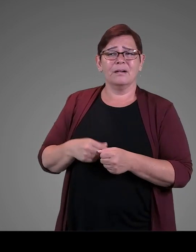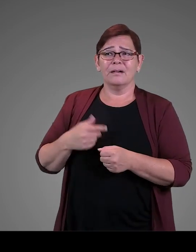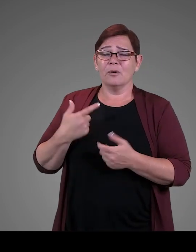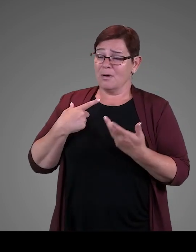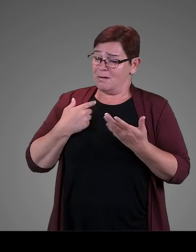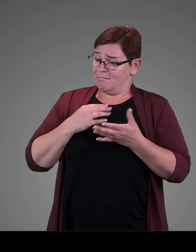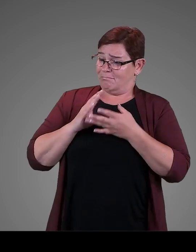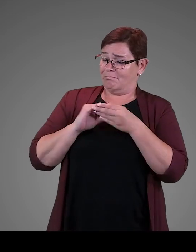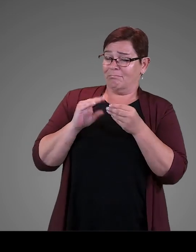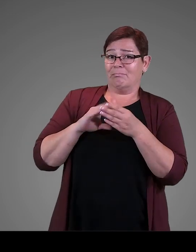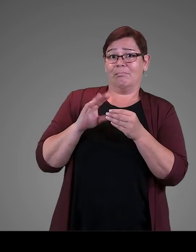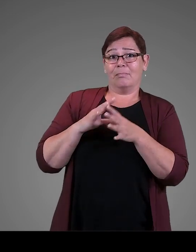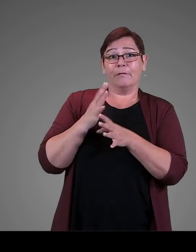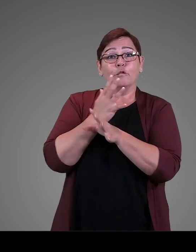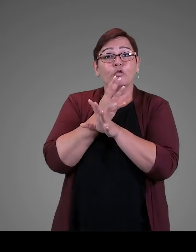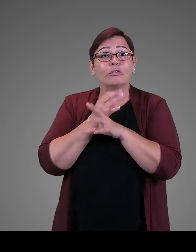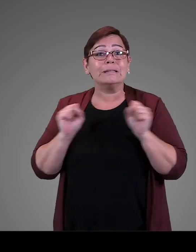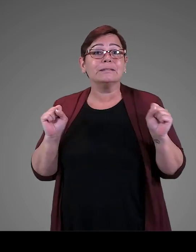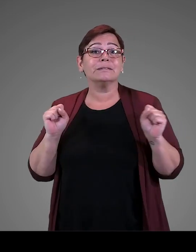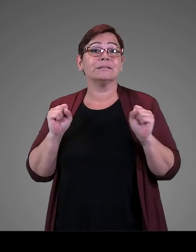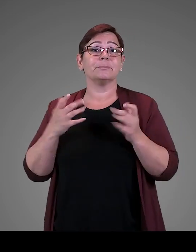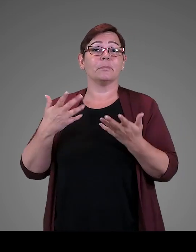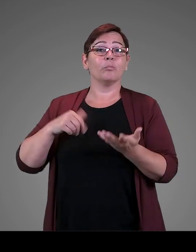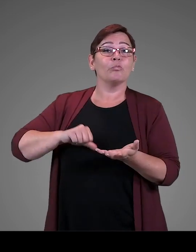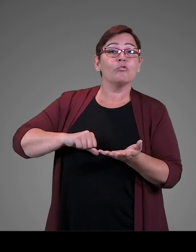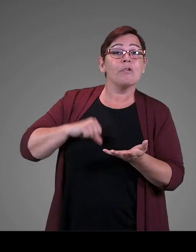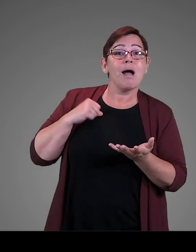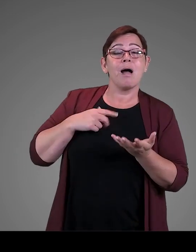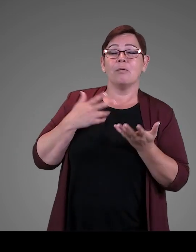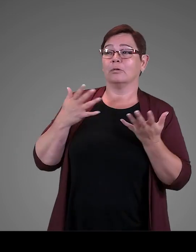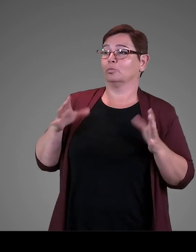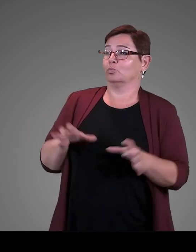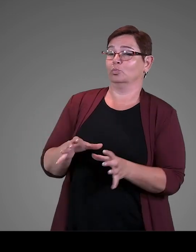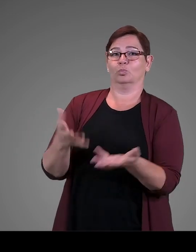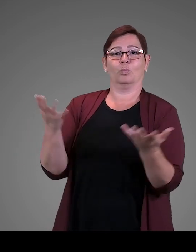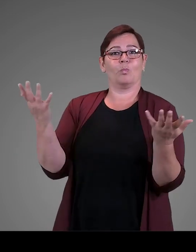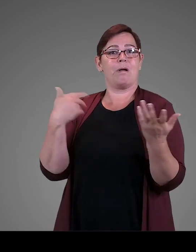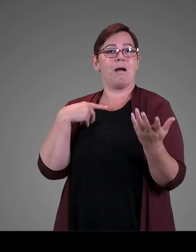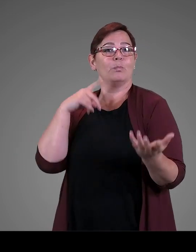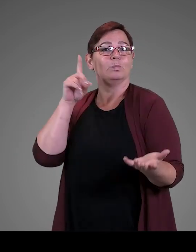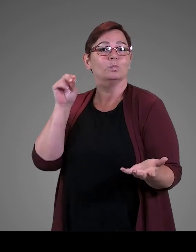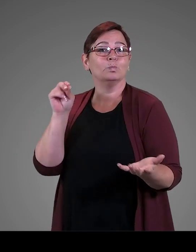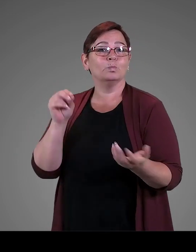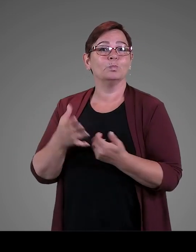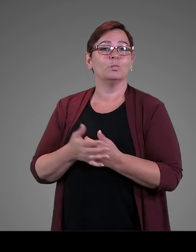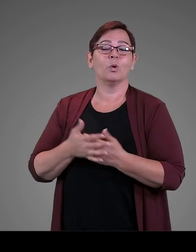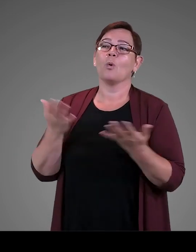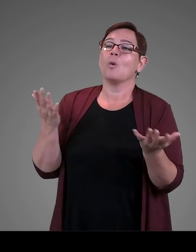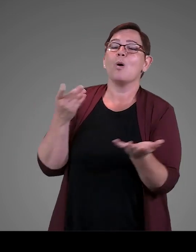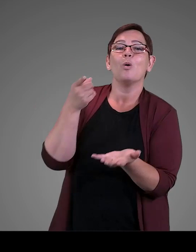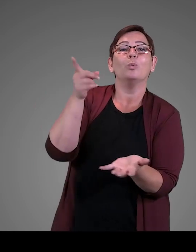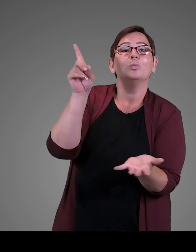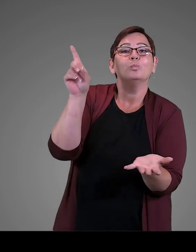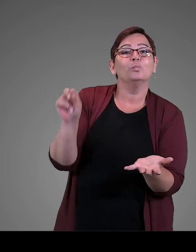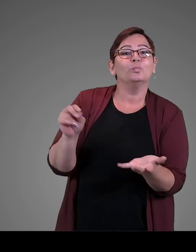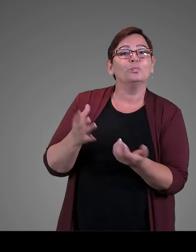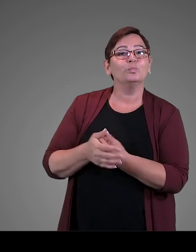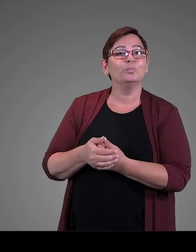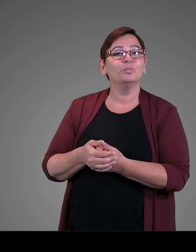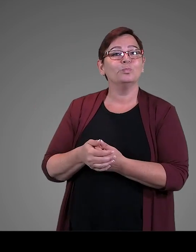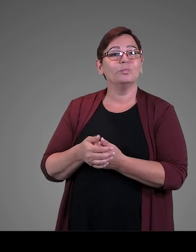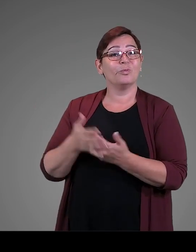qu'on a. Quand je parle de la liberté que je sens, puis de la fierté que je sens à faire ce que je fais, puis à faire ce que vous faites